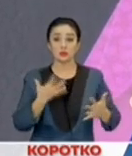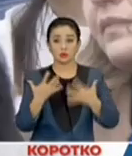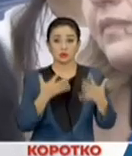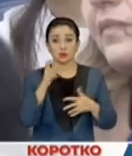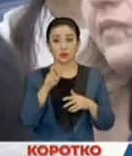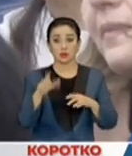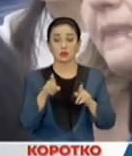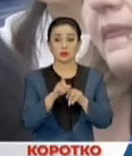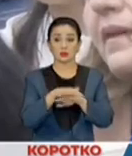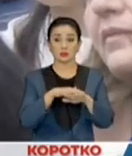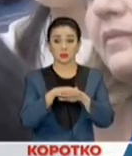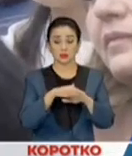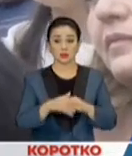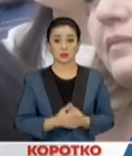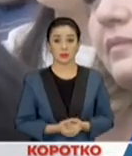избирателей.